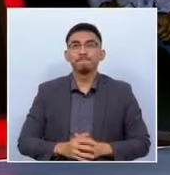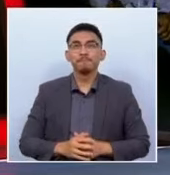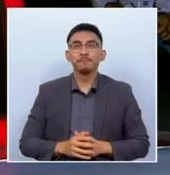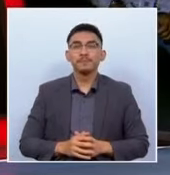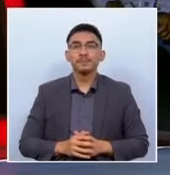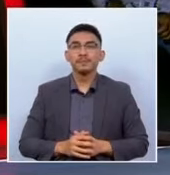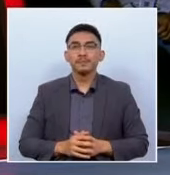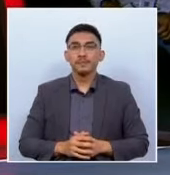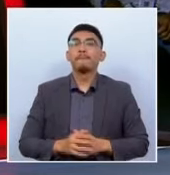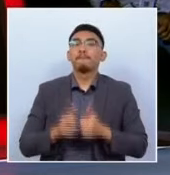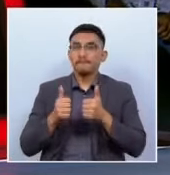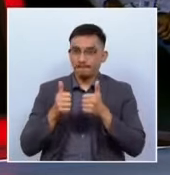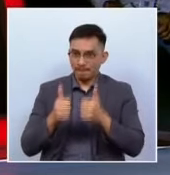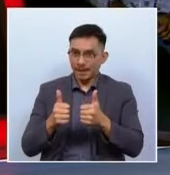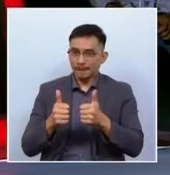Baik, selanjutnya kami... Harap tenang.